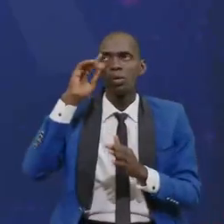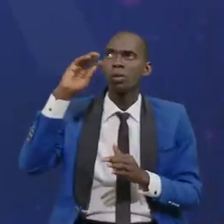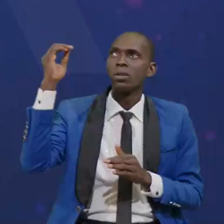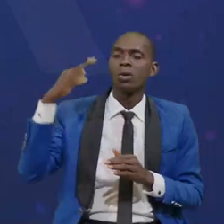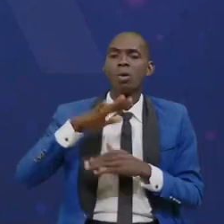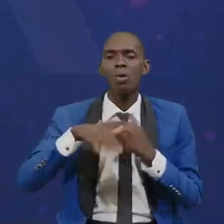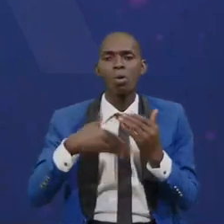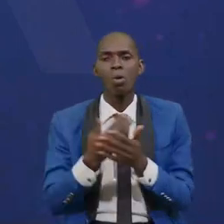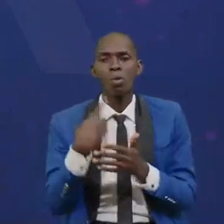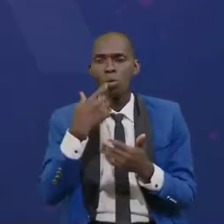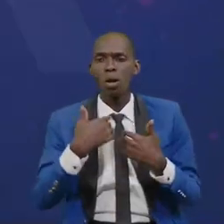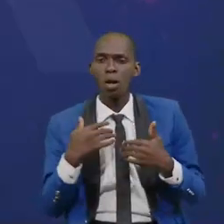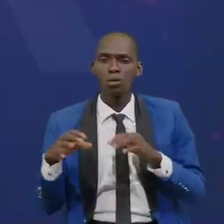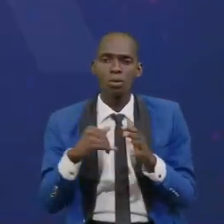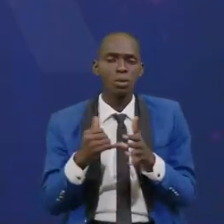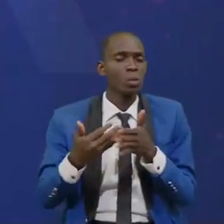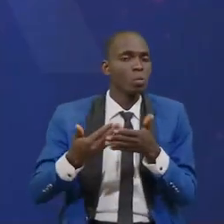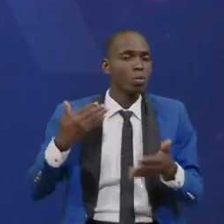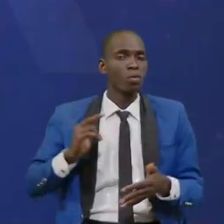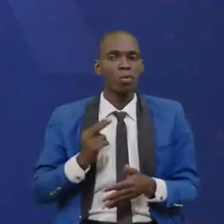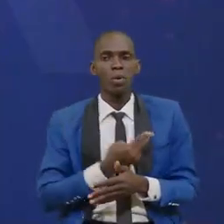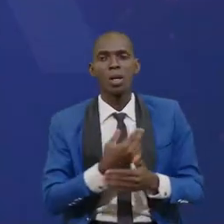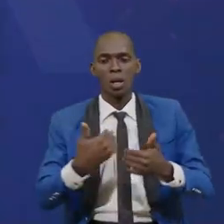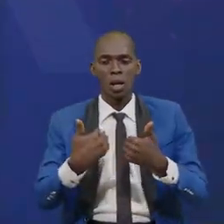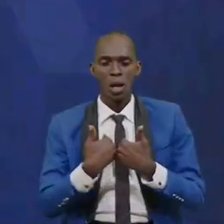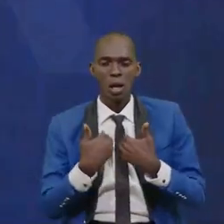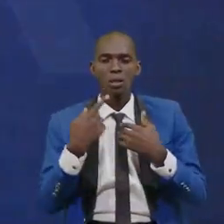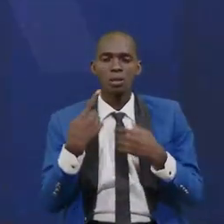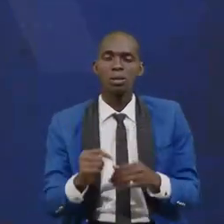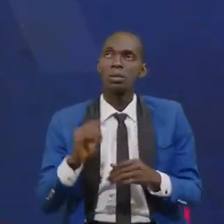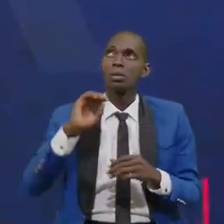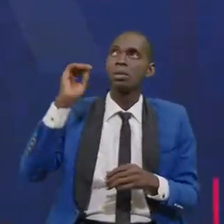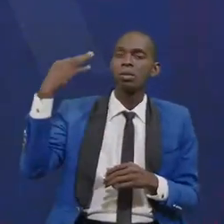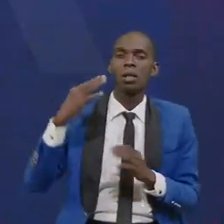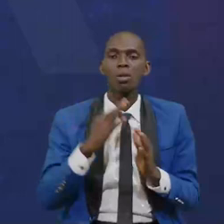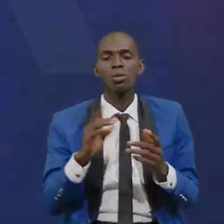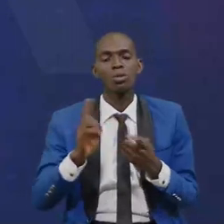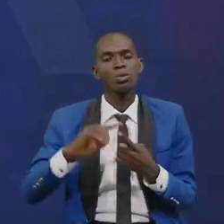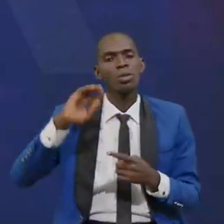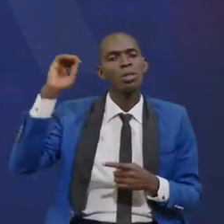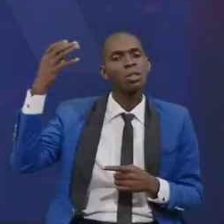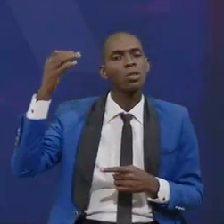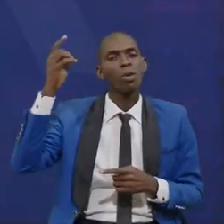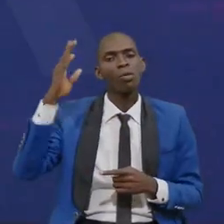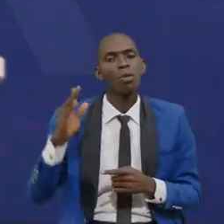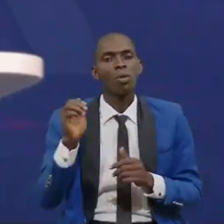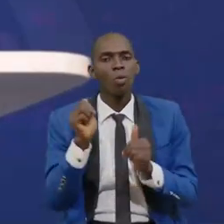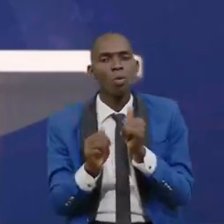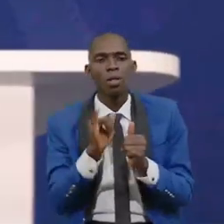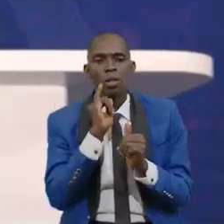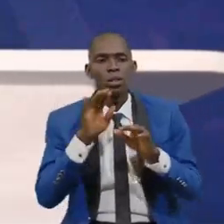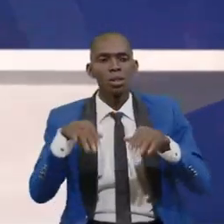grâce. Tous ceux qui l'ont fait avant nous, ils avaient la grâce. Selon la grâce de Dieu qui m'a été